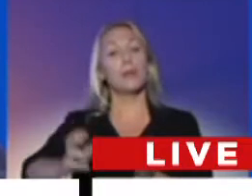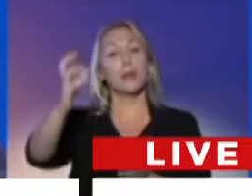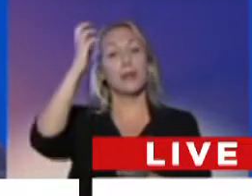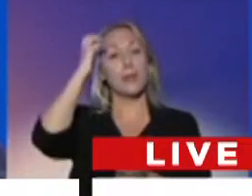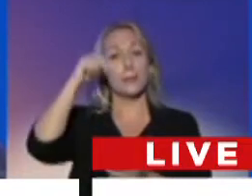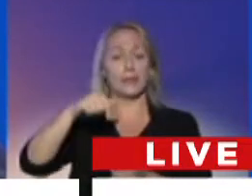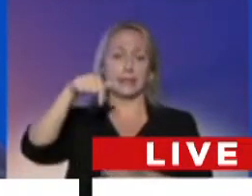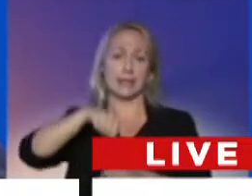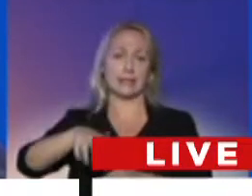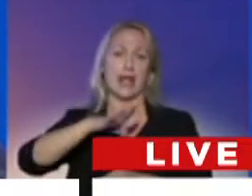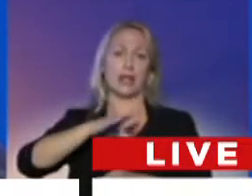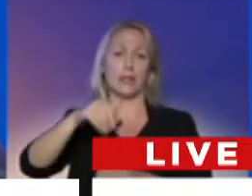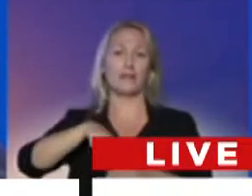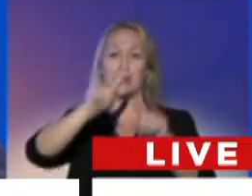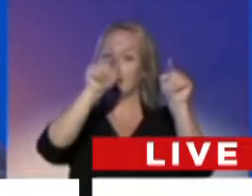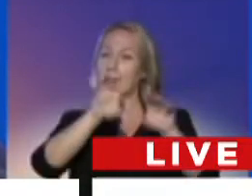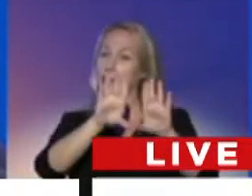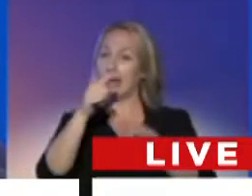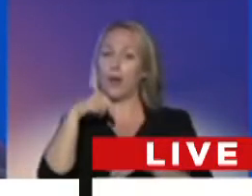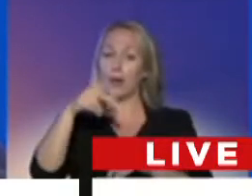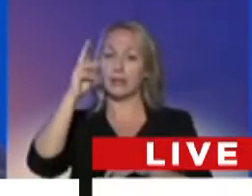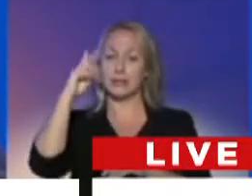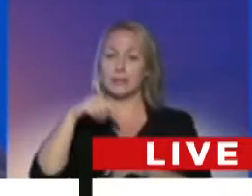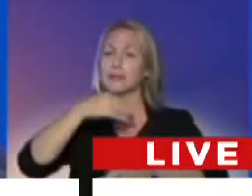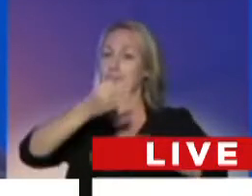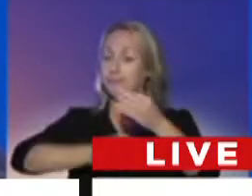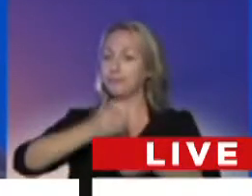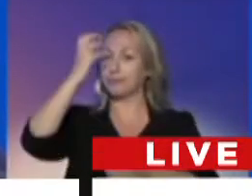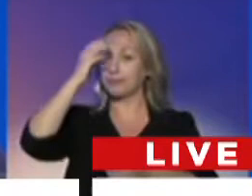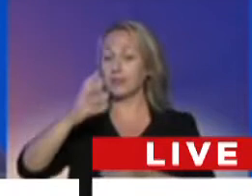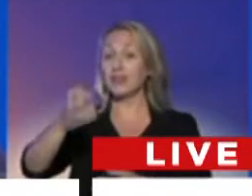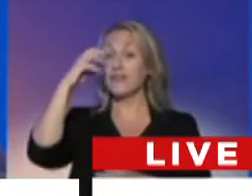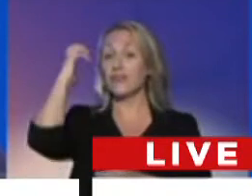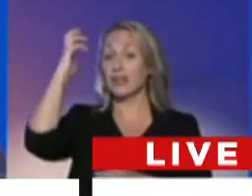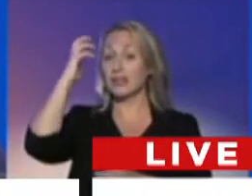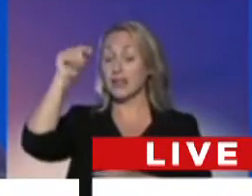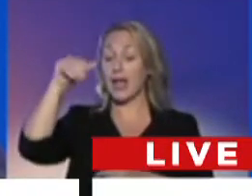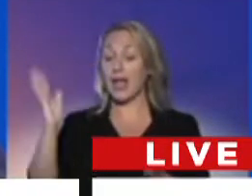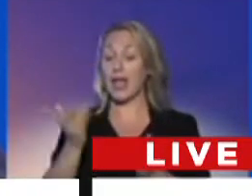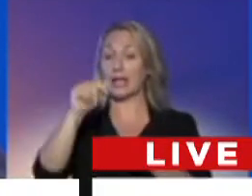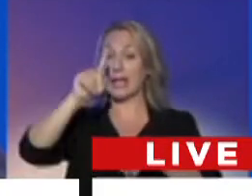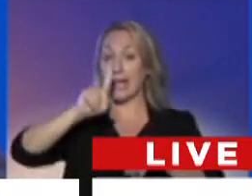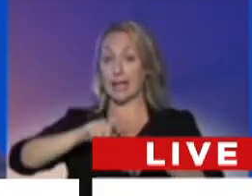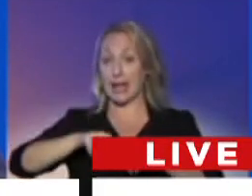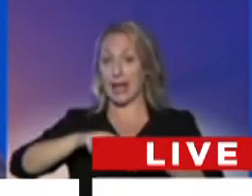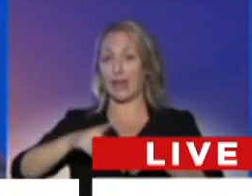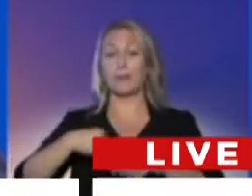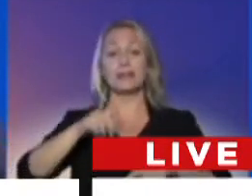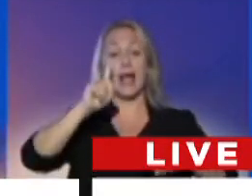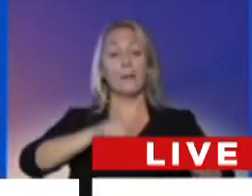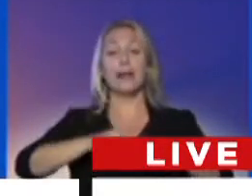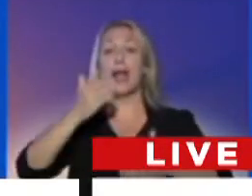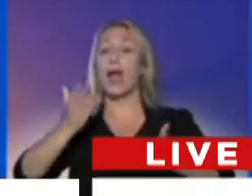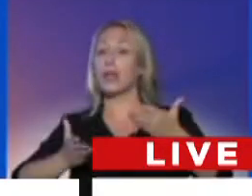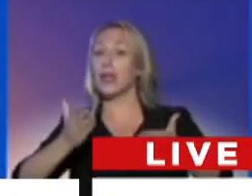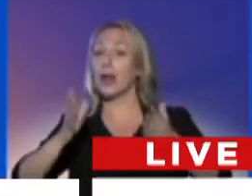που μας παρακολουθούν να σκεφτούν, να αναλογιστούν λίγο τι θα συνέβαινε στη χώρα σήμερα εάν είχε ισχύσει η απλή αναλογική ή